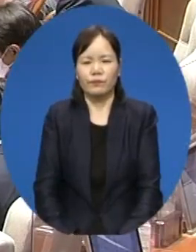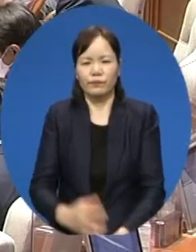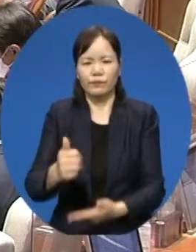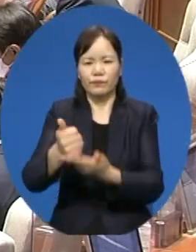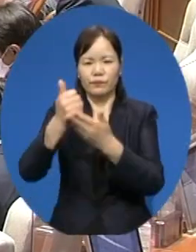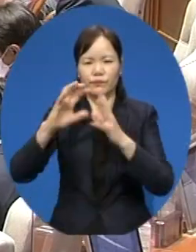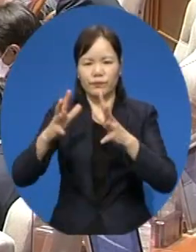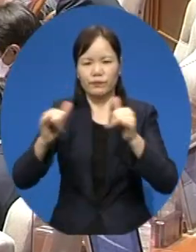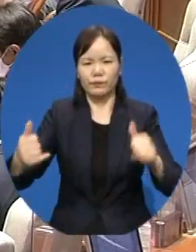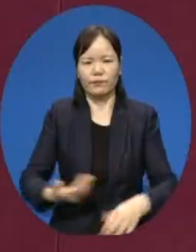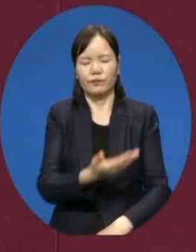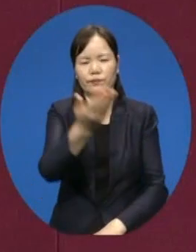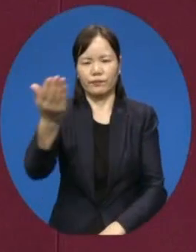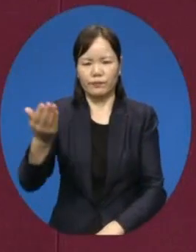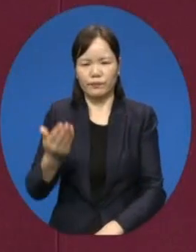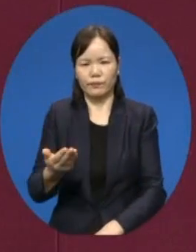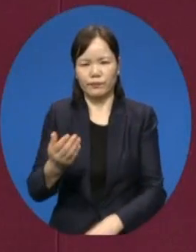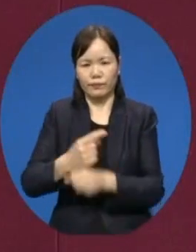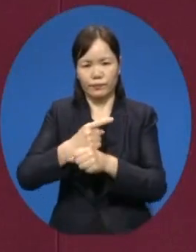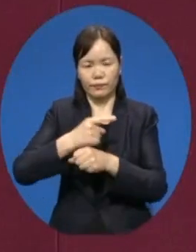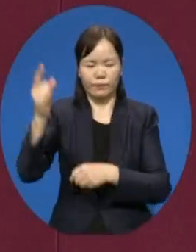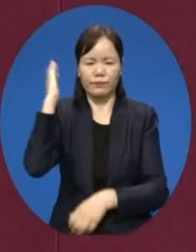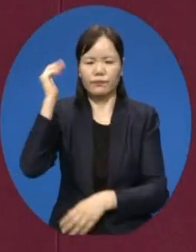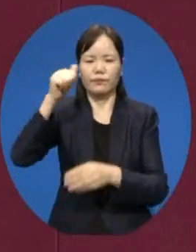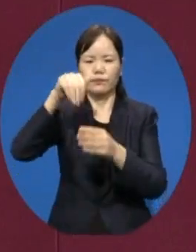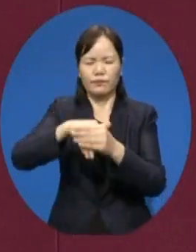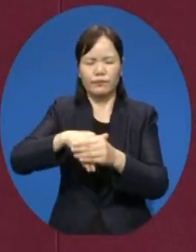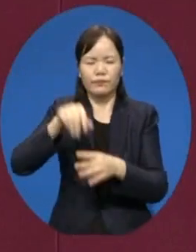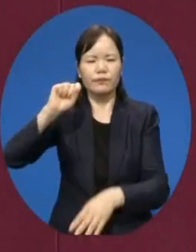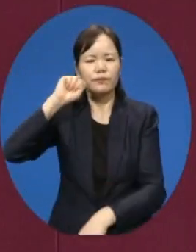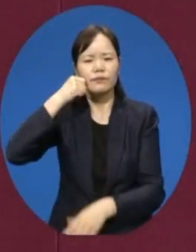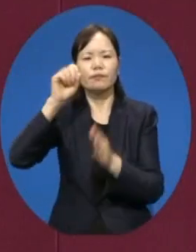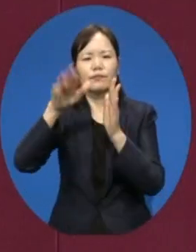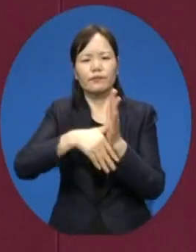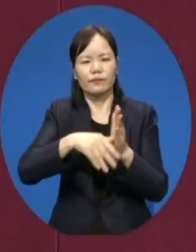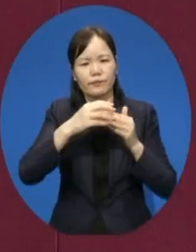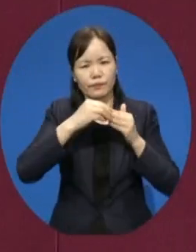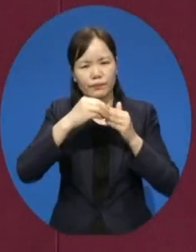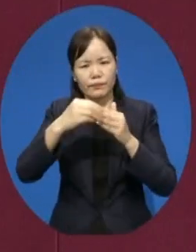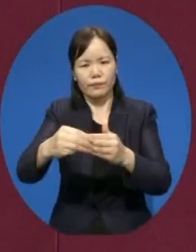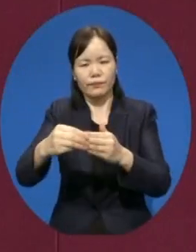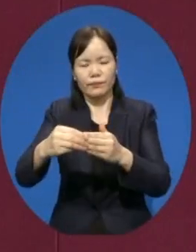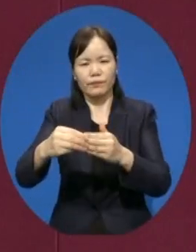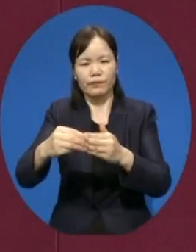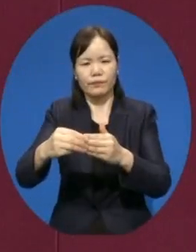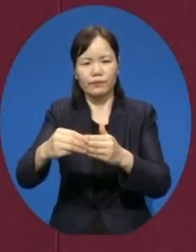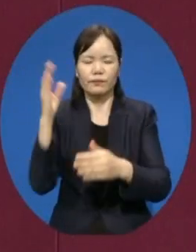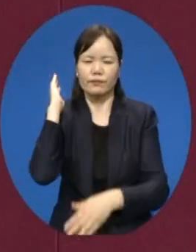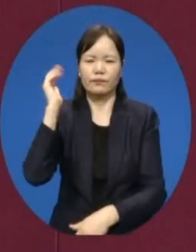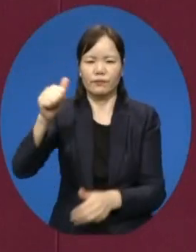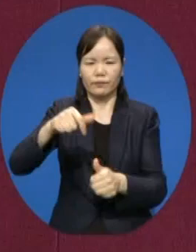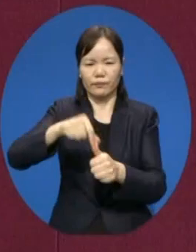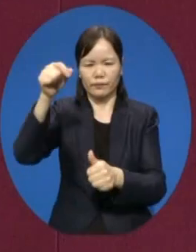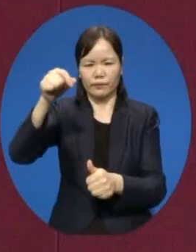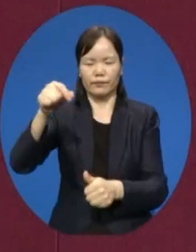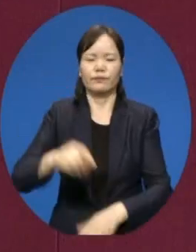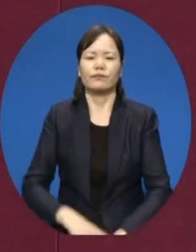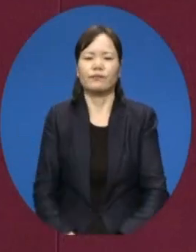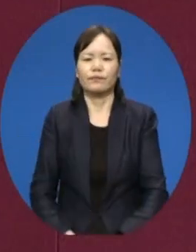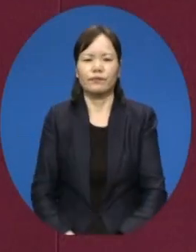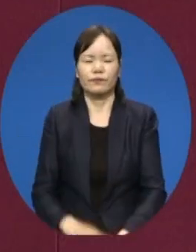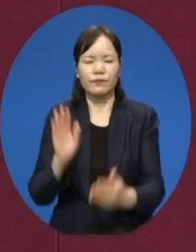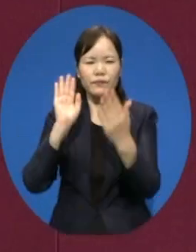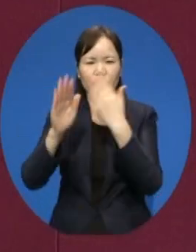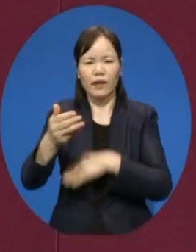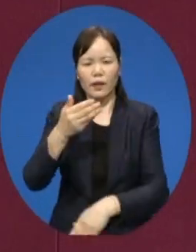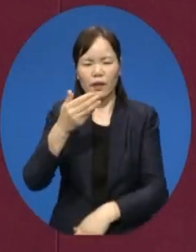존경하는 국민 여러분, 내년 대선 이 어려운 시대를 이끌어갈 지도자를 뽑게 되어 있습니다. 미래의